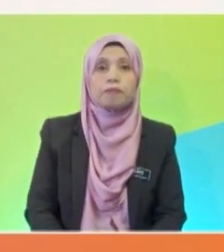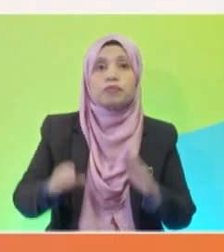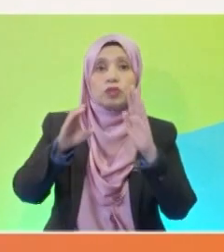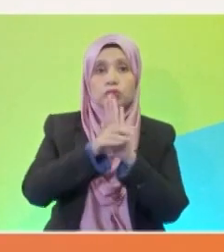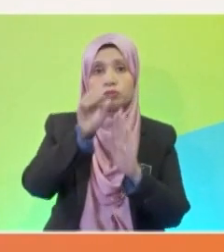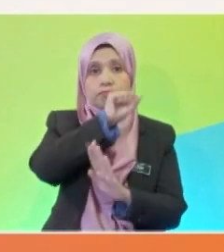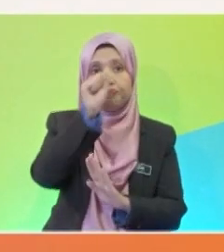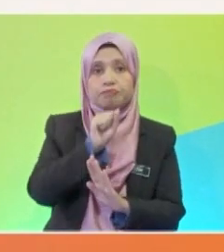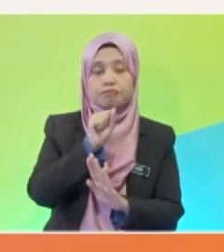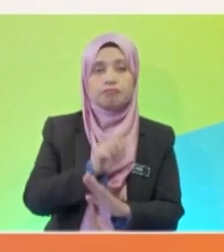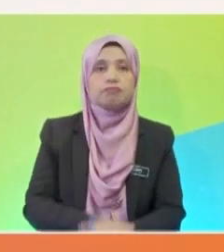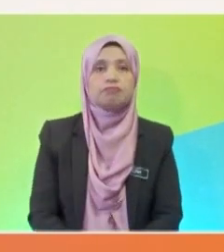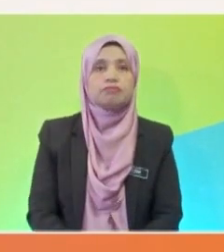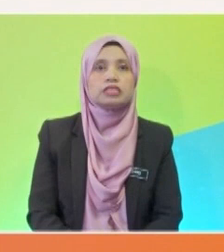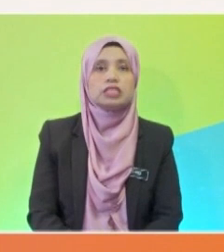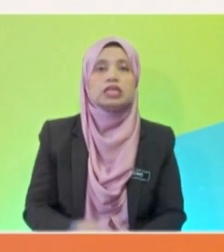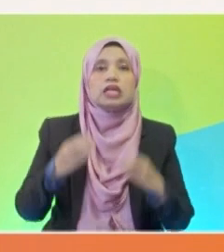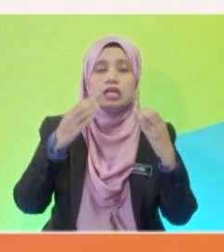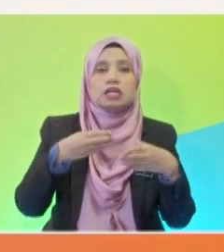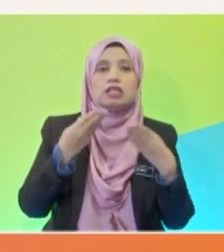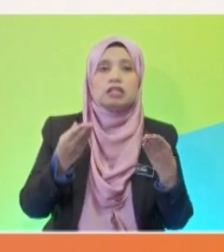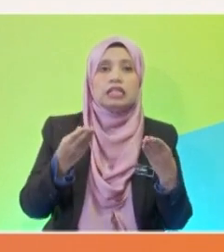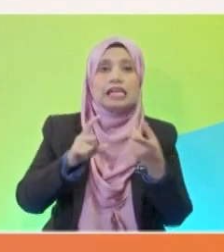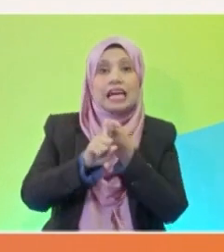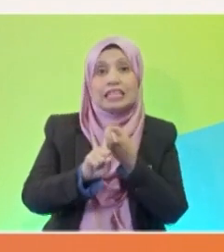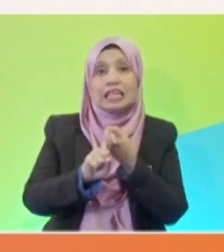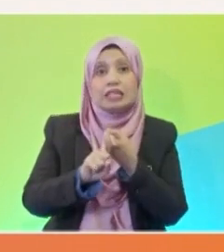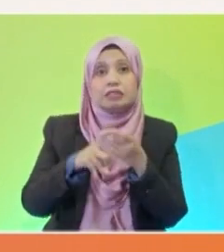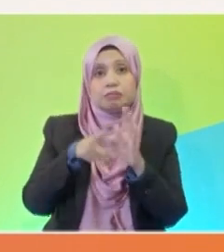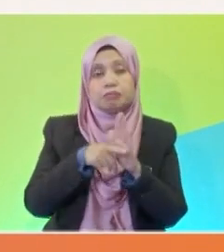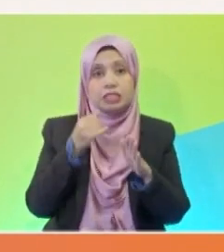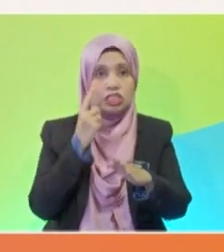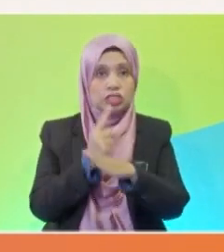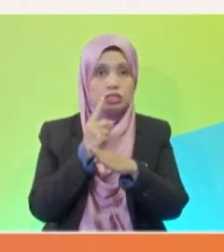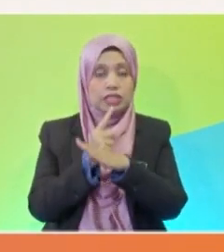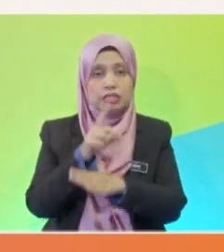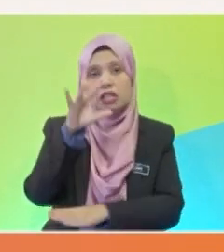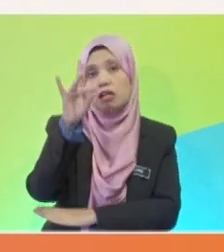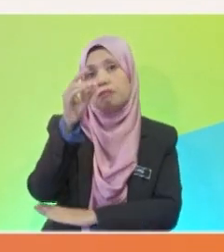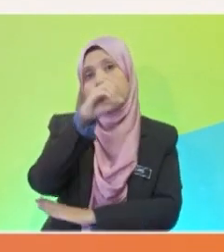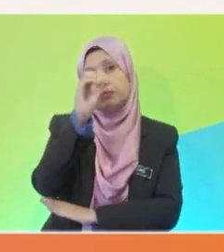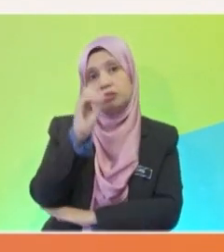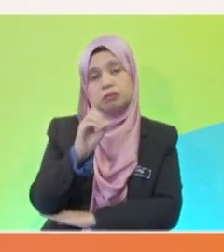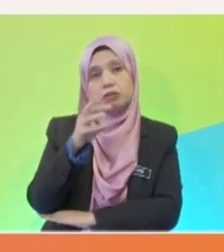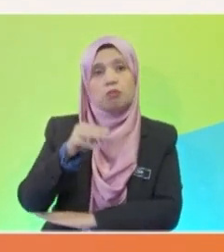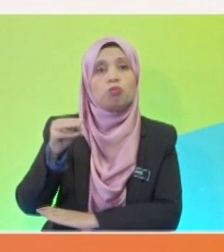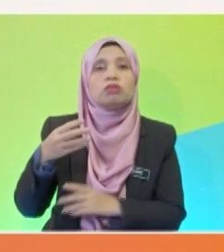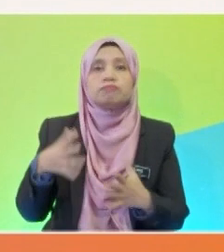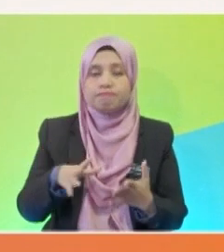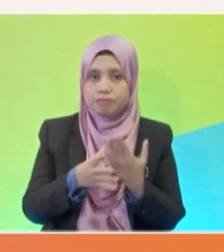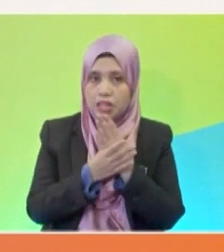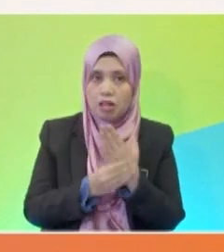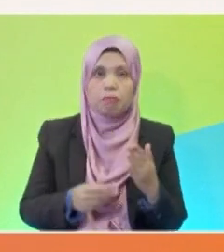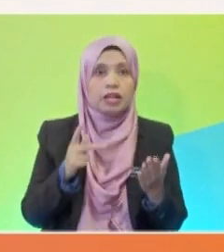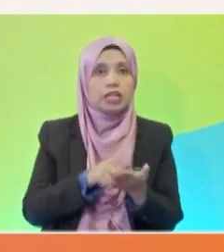Contoh soalan, Nisa, ini contoh soalan dan cikgu berikan ikatan perjanjian di mana faedah atas ambilan dikenakan 8%. Baik. Murid-murid dah mahir kira.